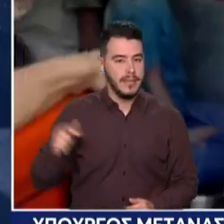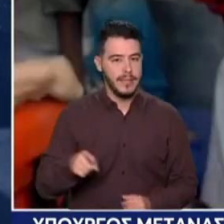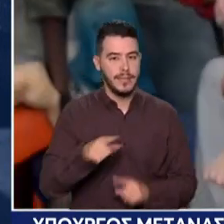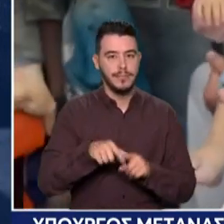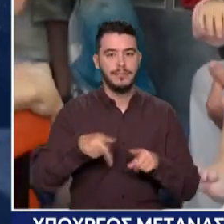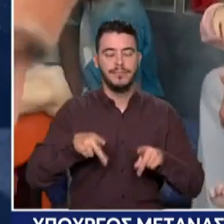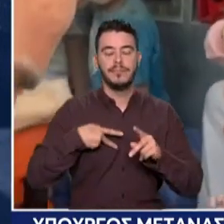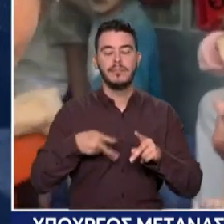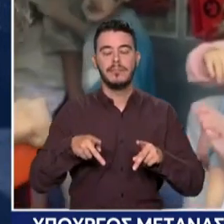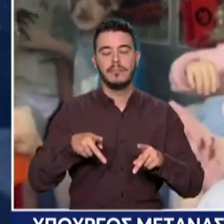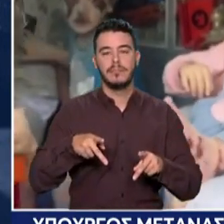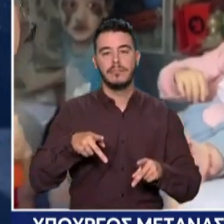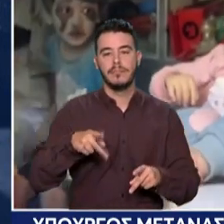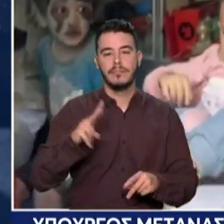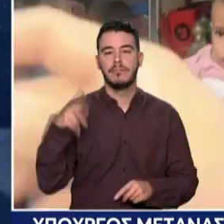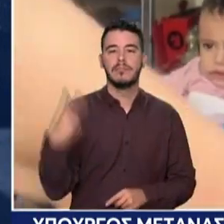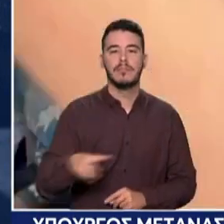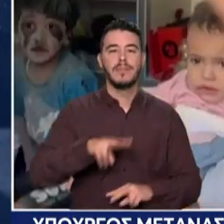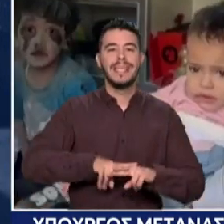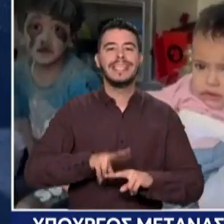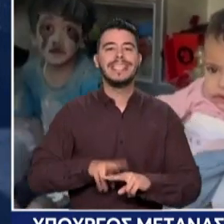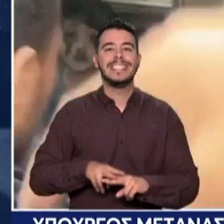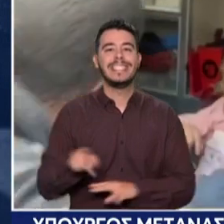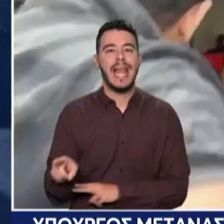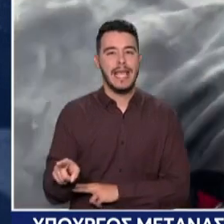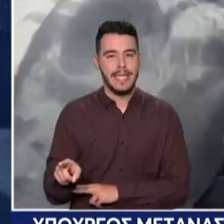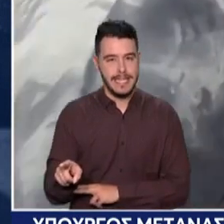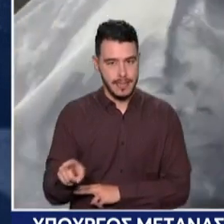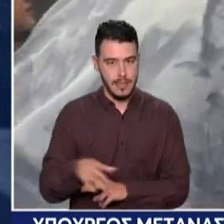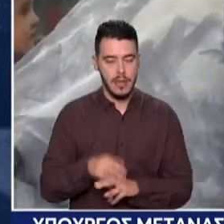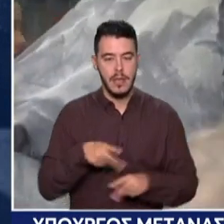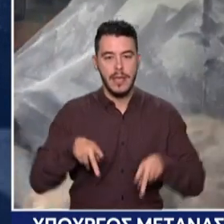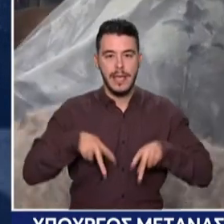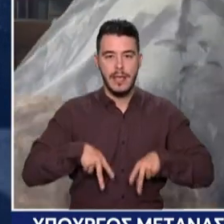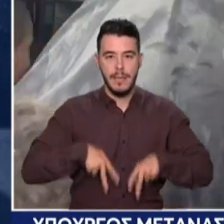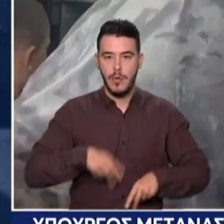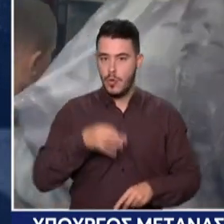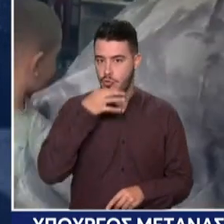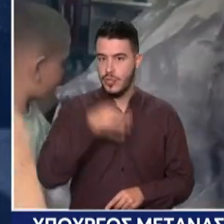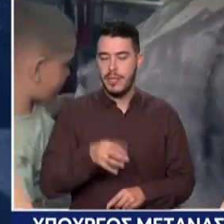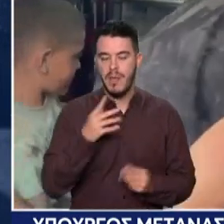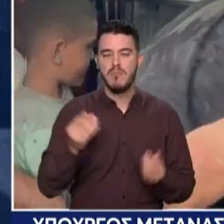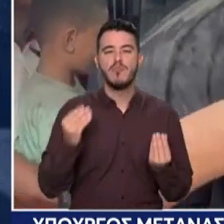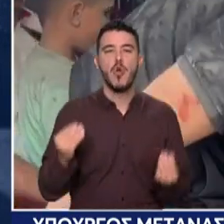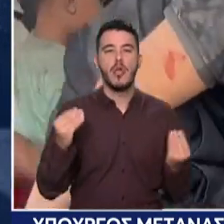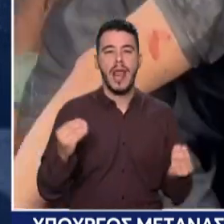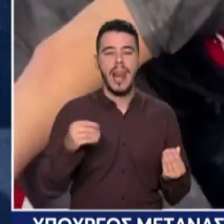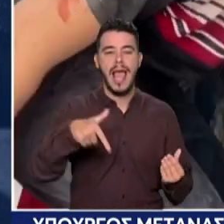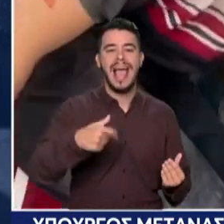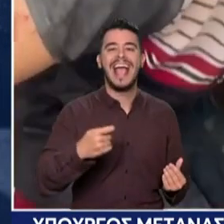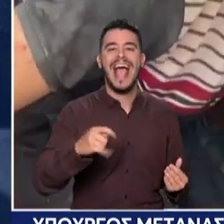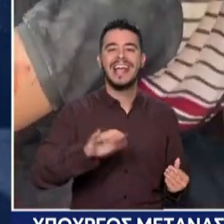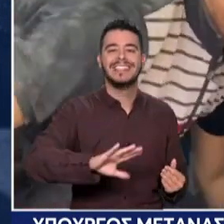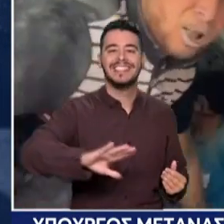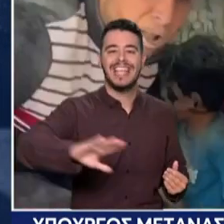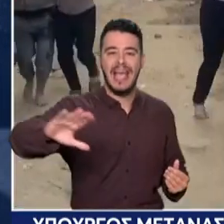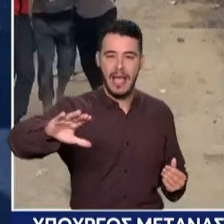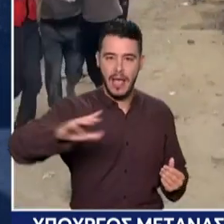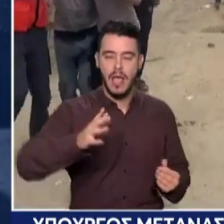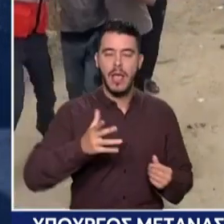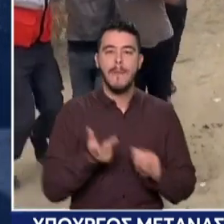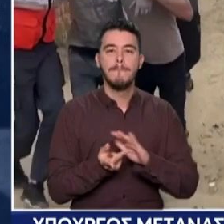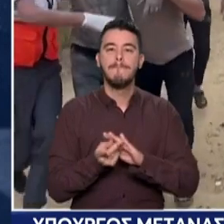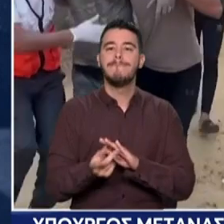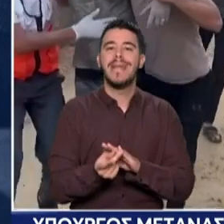και ζήτησε να εκενώσουν την Γάζα προς την Αίγυπτο. Καταλαβαίνετε τι σημαίνει αυτό. Μιλάμε για 2,5 εκατομμύρια. Το πέρασμα της Ράφα, το